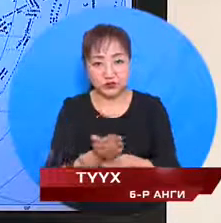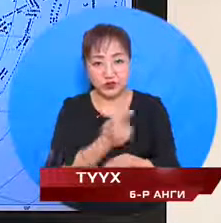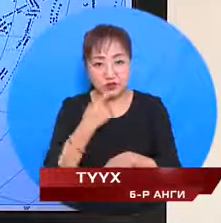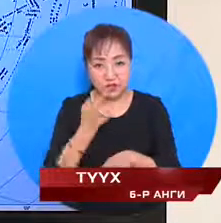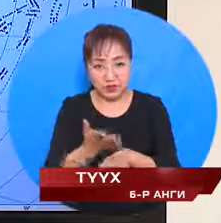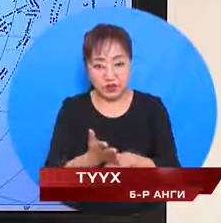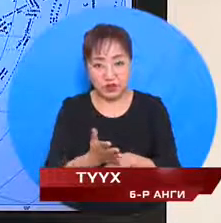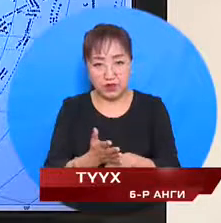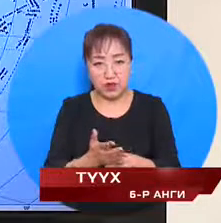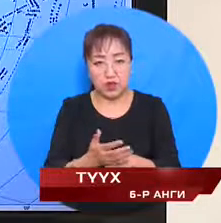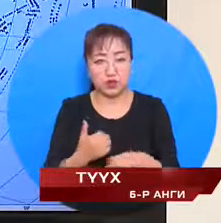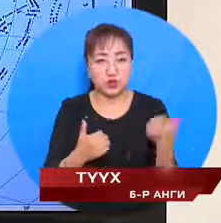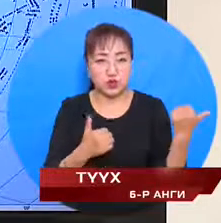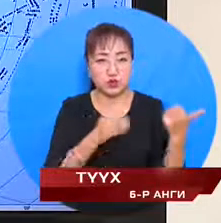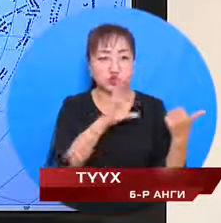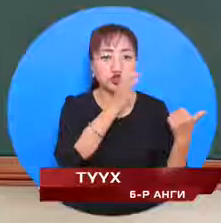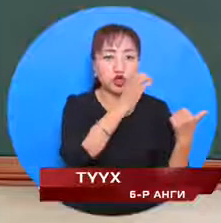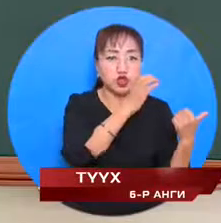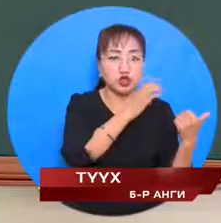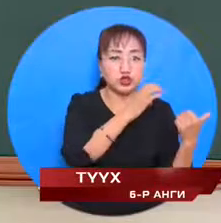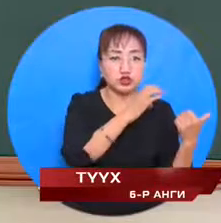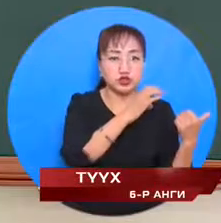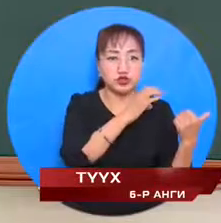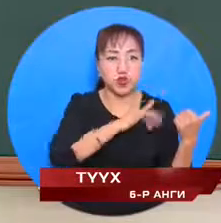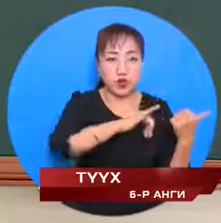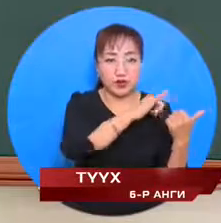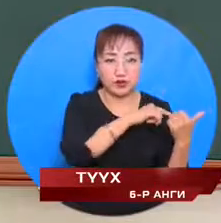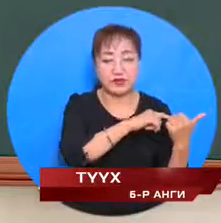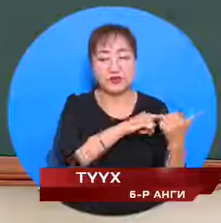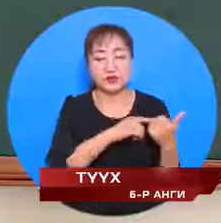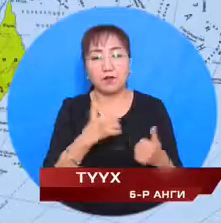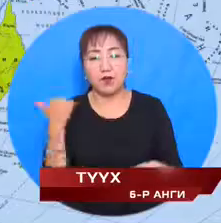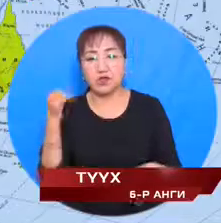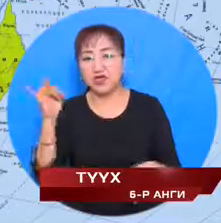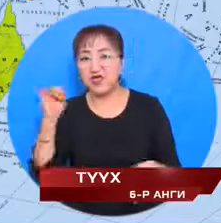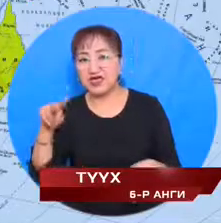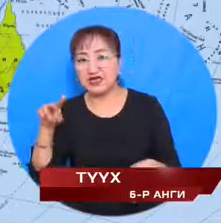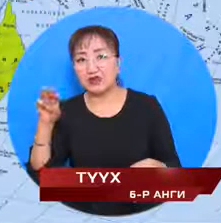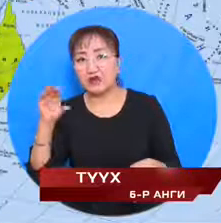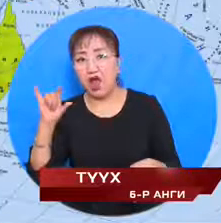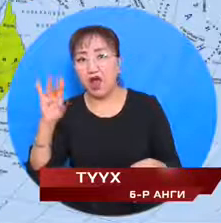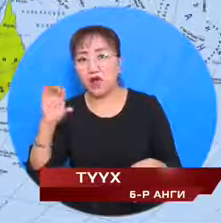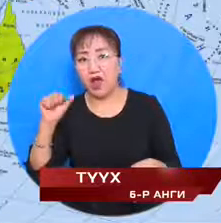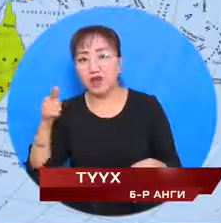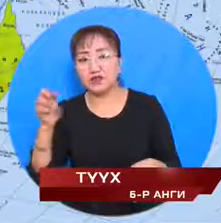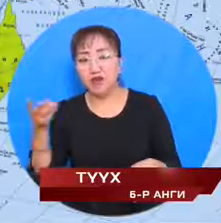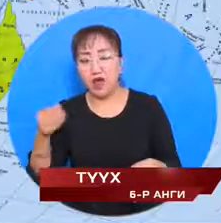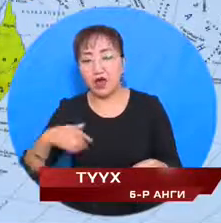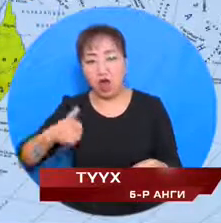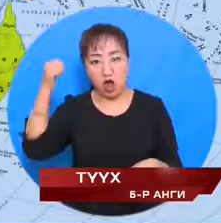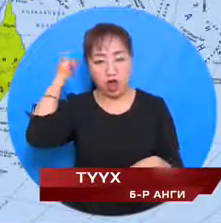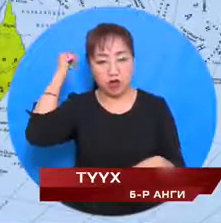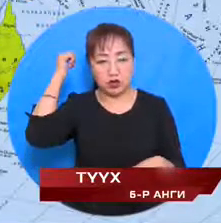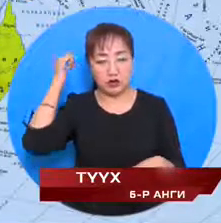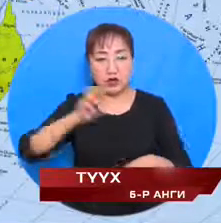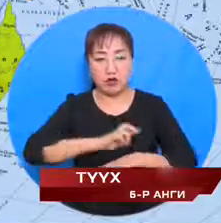нь Шар тэнгис буюу Солонгосын хойг, за баруун тал нь Ил Тарухтай нурууны орчин, хой тал нь байгаль нуур, урд тал нь Хиттэн